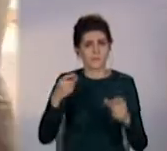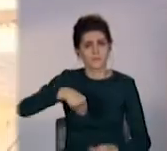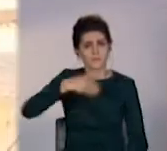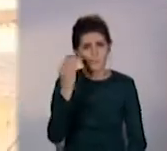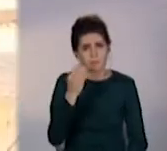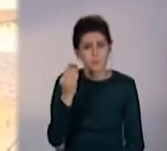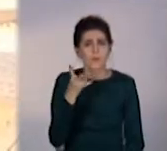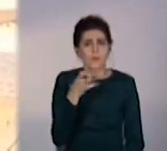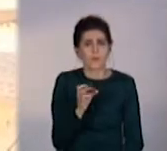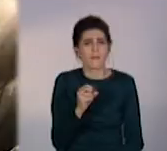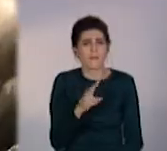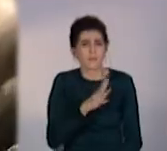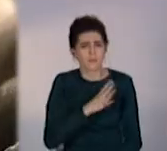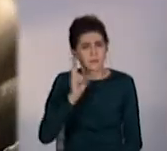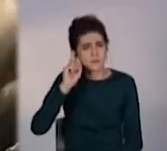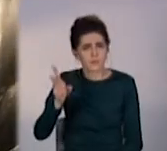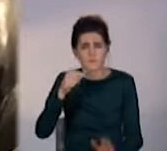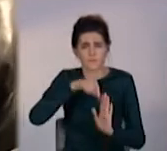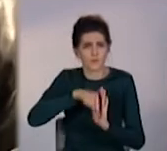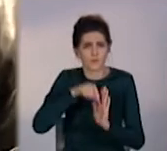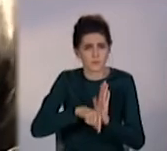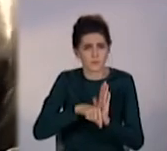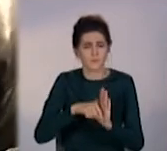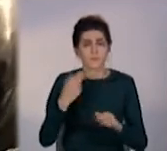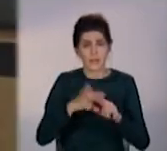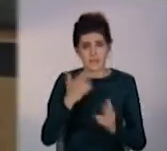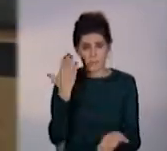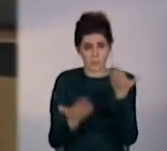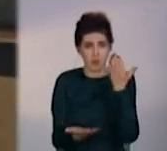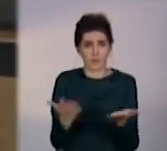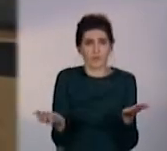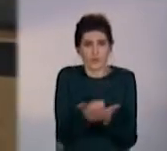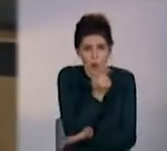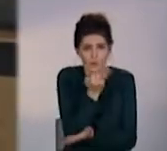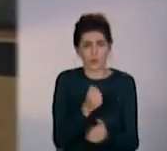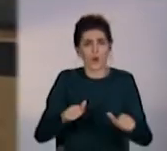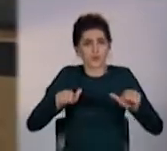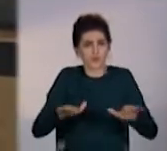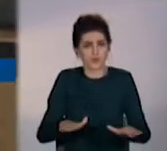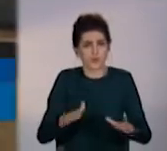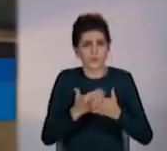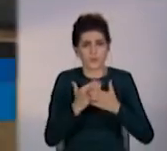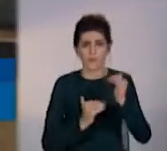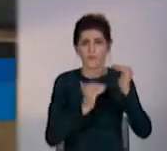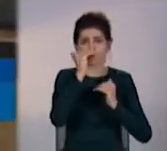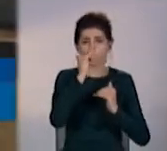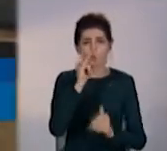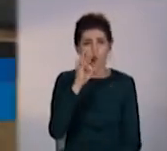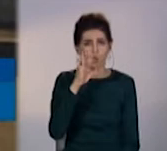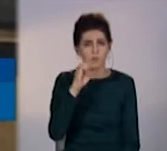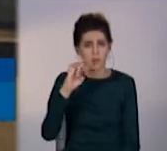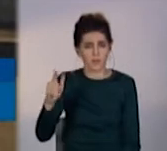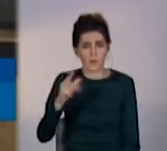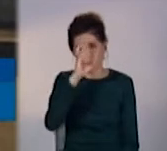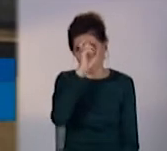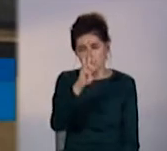сума непід'ємна, вважає Василь Клад. Якщо буде знайдено рішення на рівні государственного бюджета, да, для